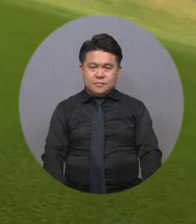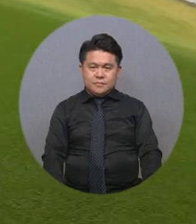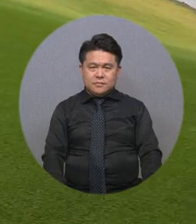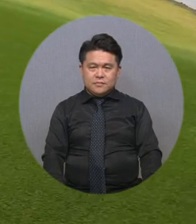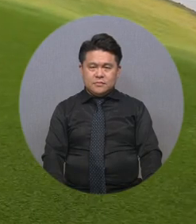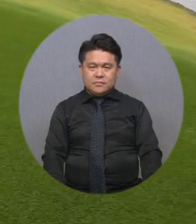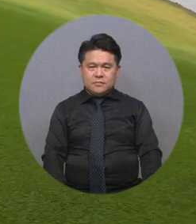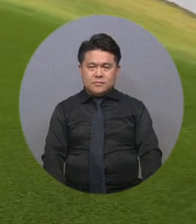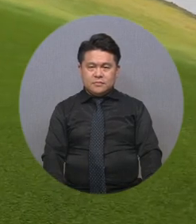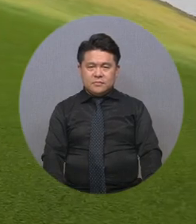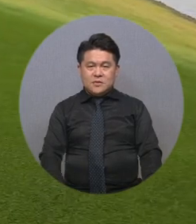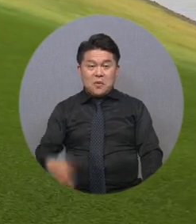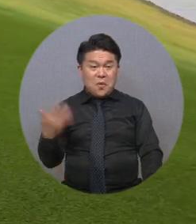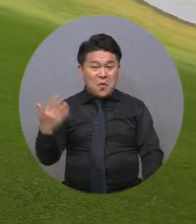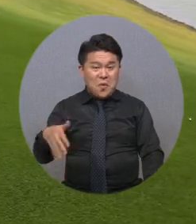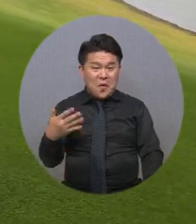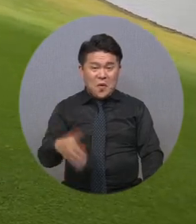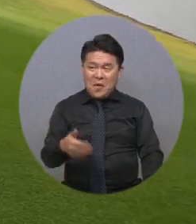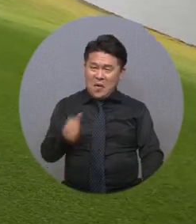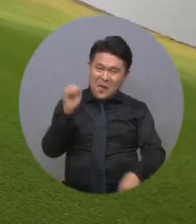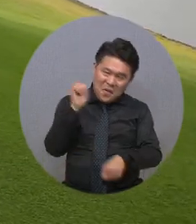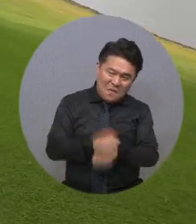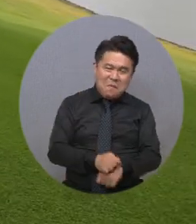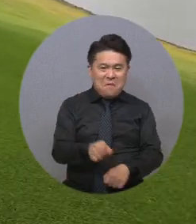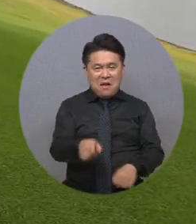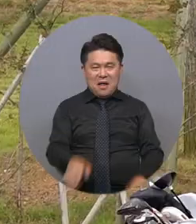벌칙. 우와. 우와.